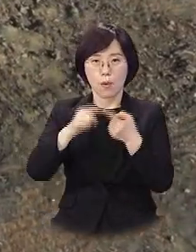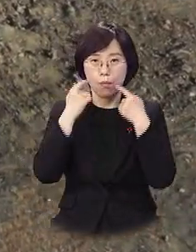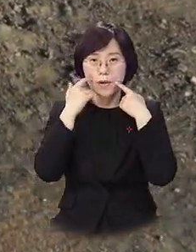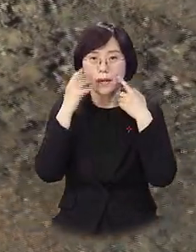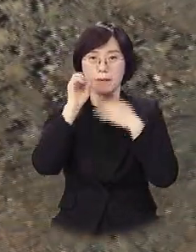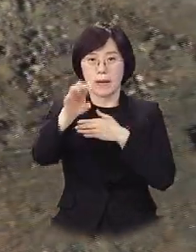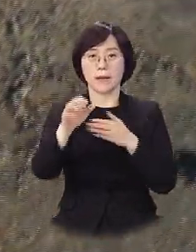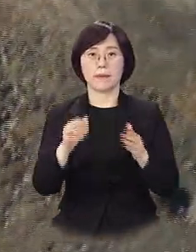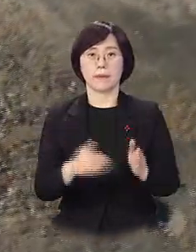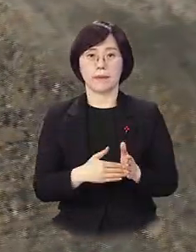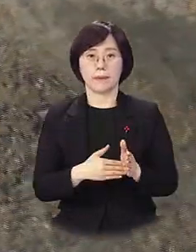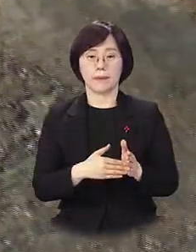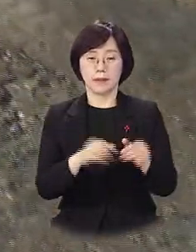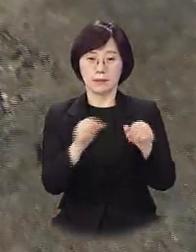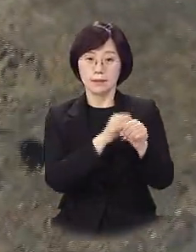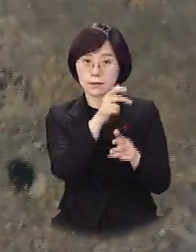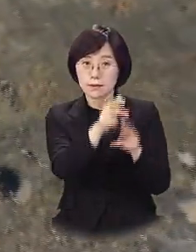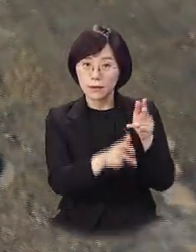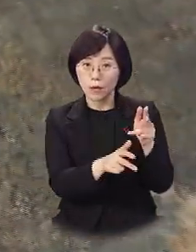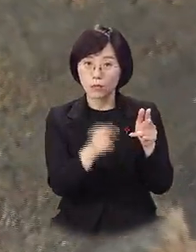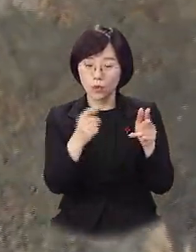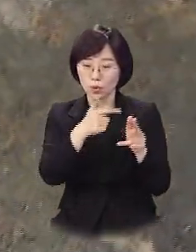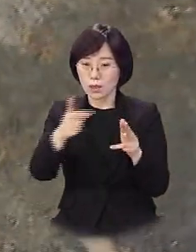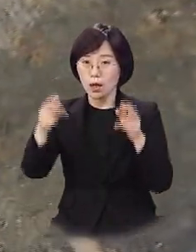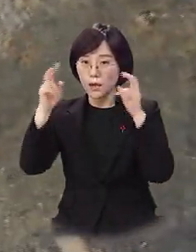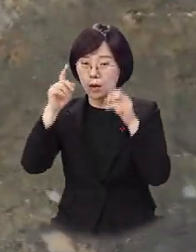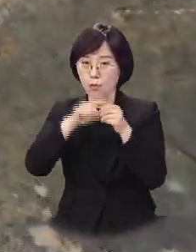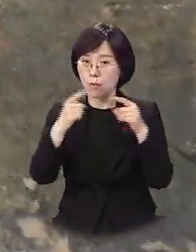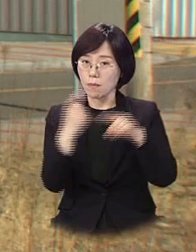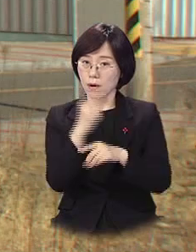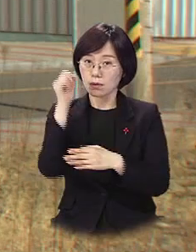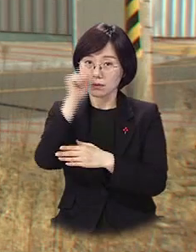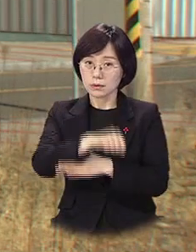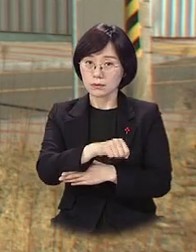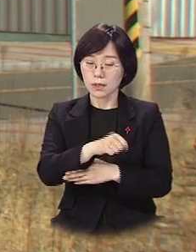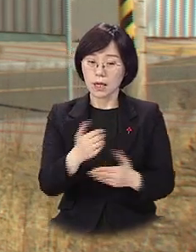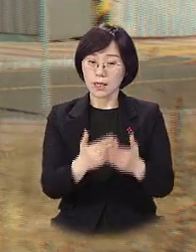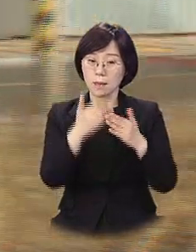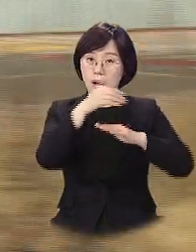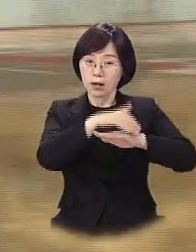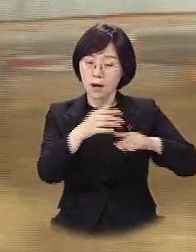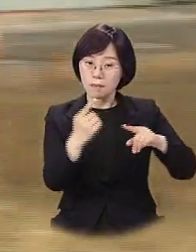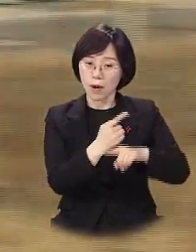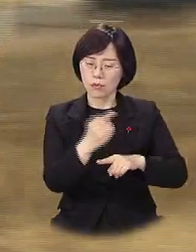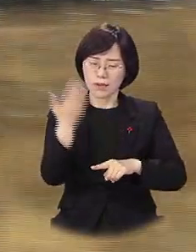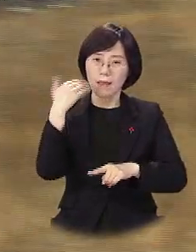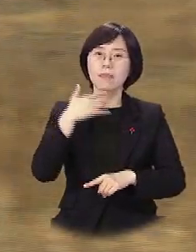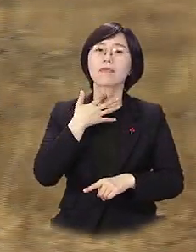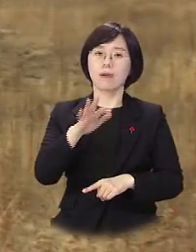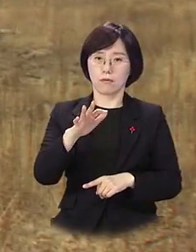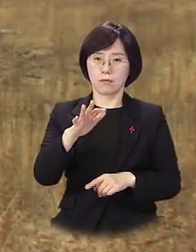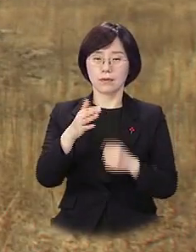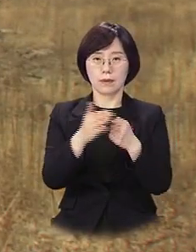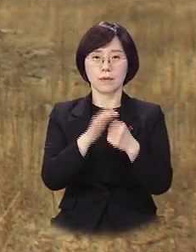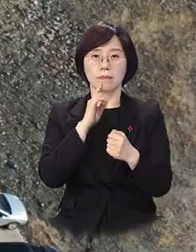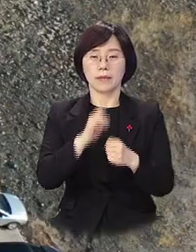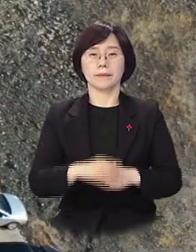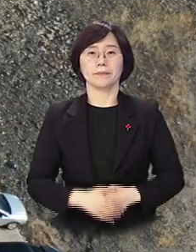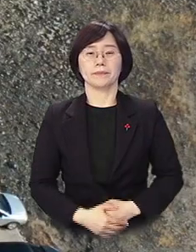박은 겁니다. 특정 사업, 그것도 대기업의 용도 변경 승인이나 개발 계획을 바꿔준 전례가 없다는 게